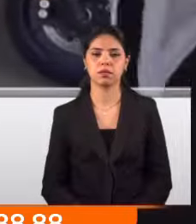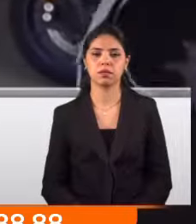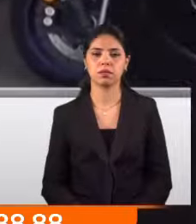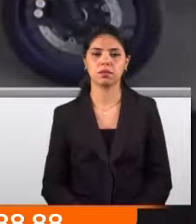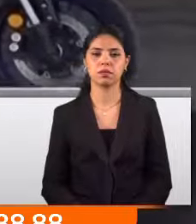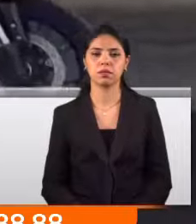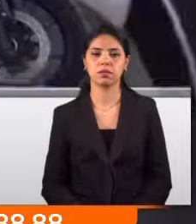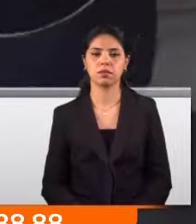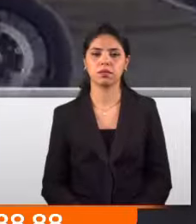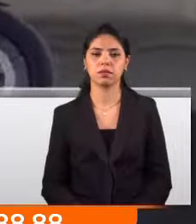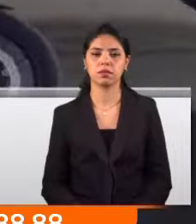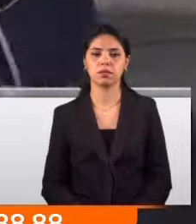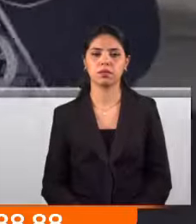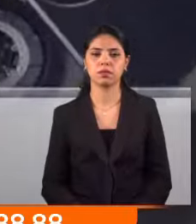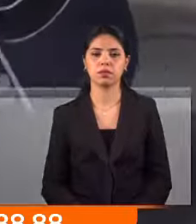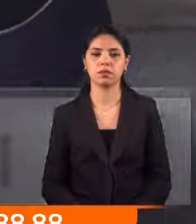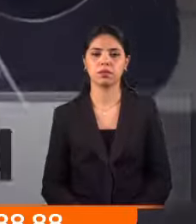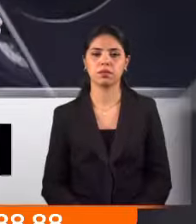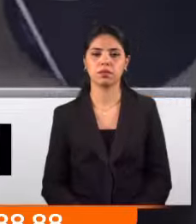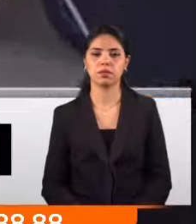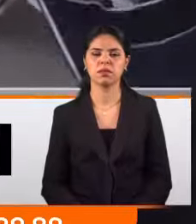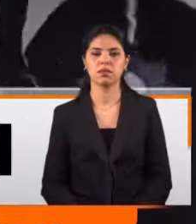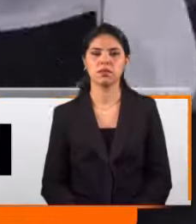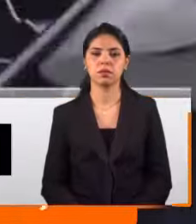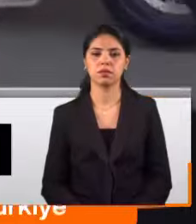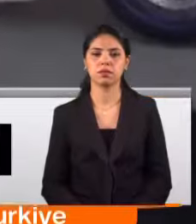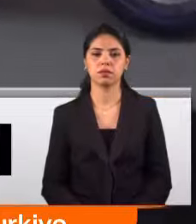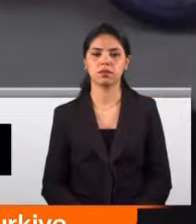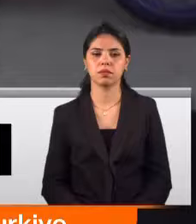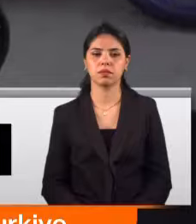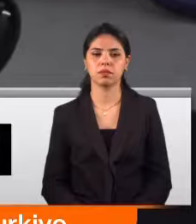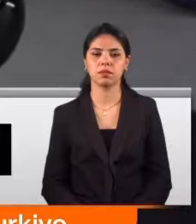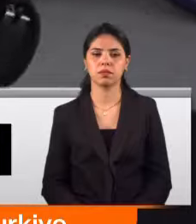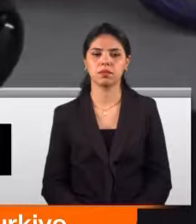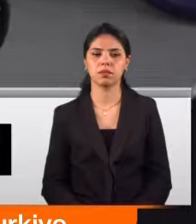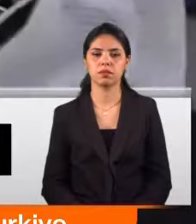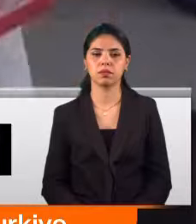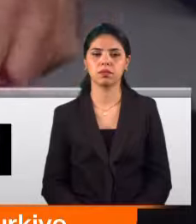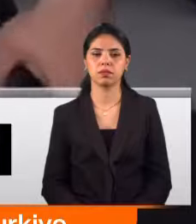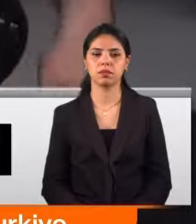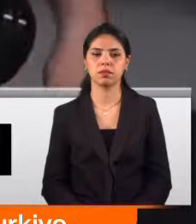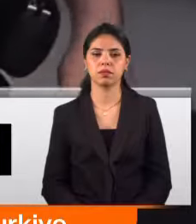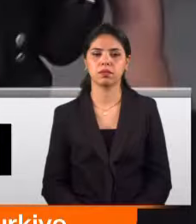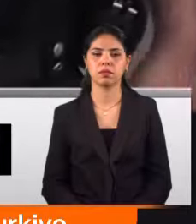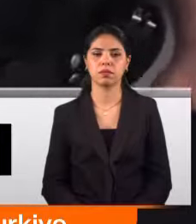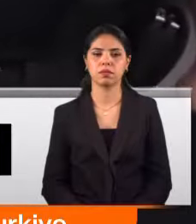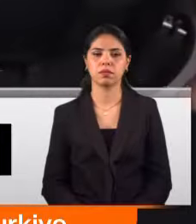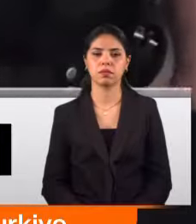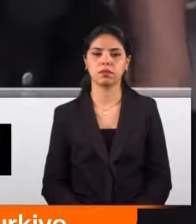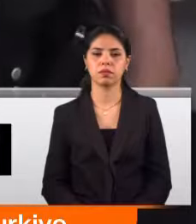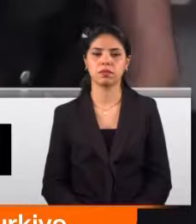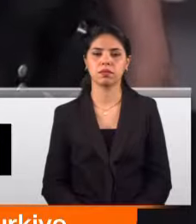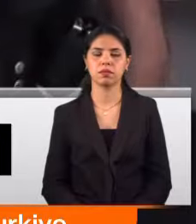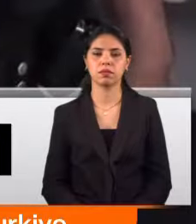miyiz? Ortadan gidebilir miyiz? Gidebilirsin diye bir şey yok. Ama olursa yine yasak. Ama en azından canını tehlikeye bırakmasın. Sağ